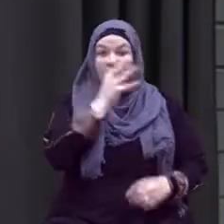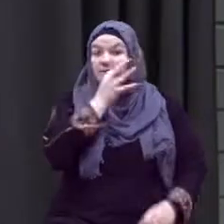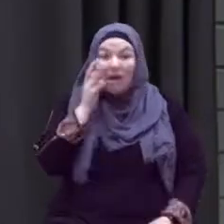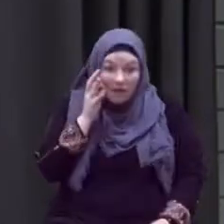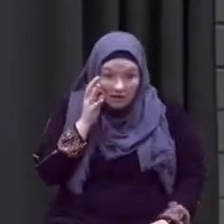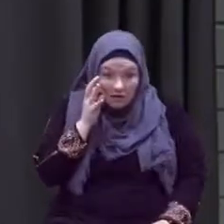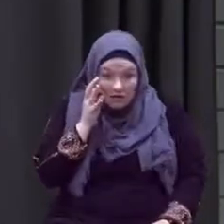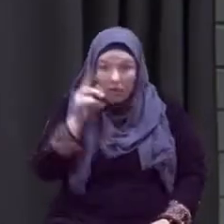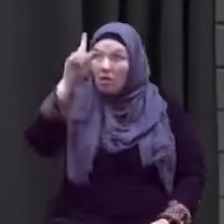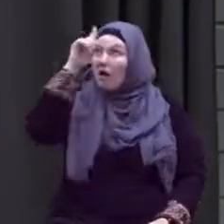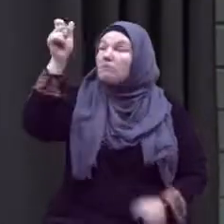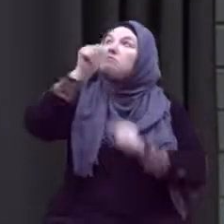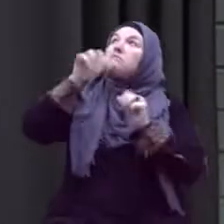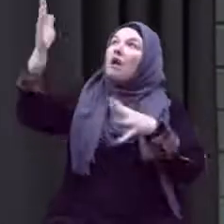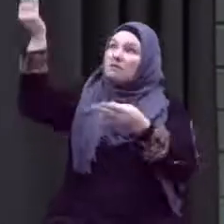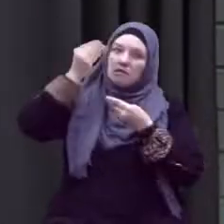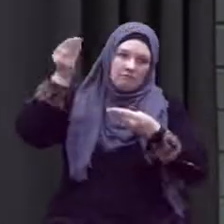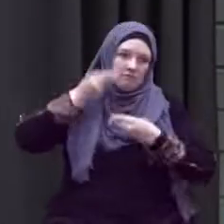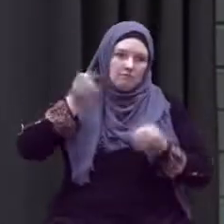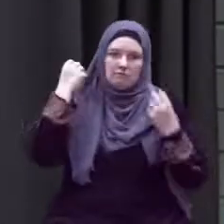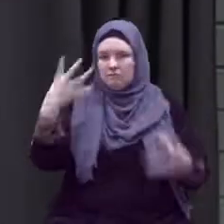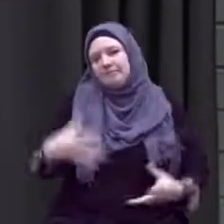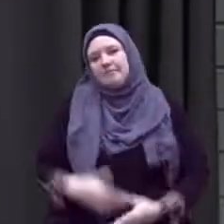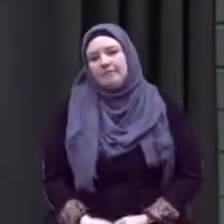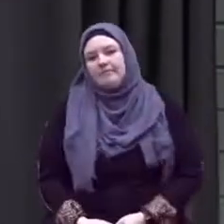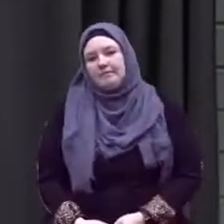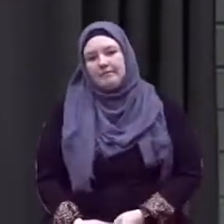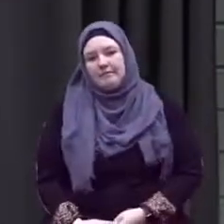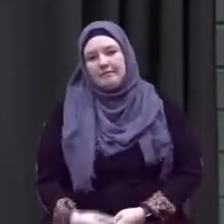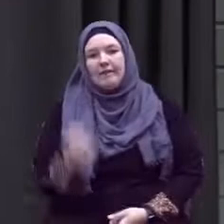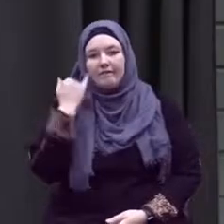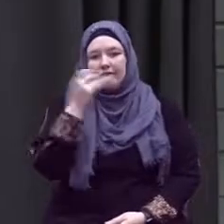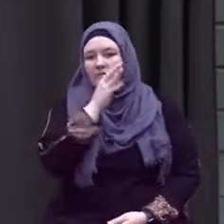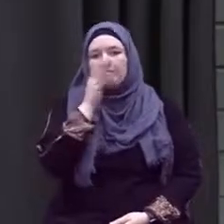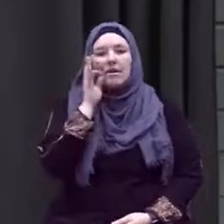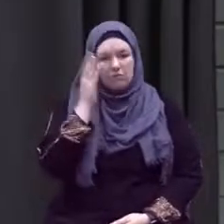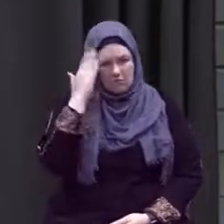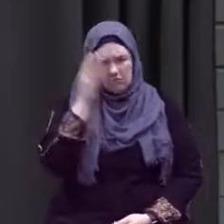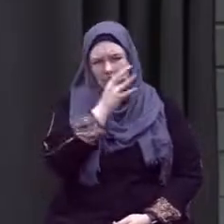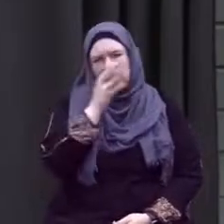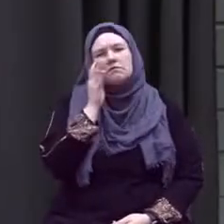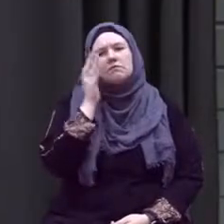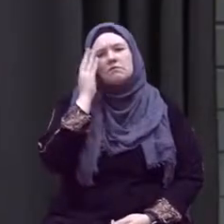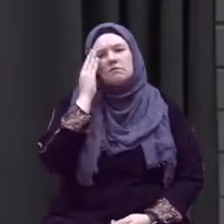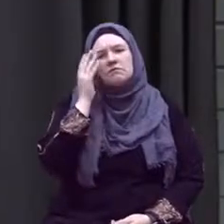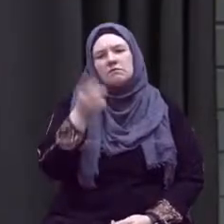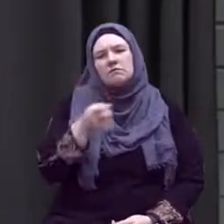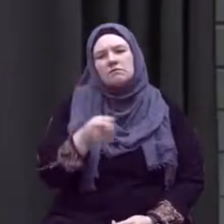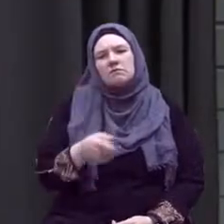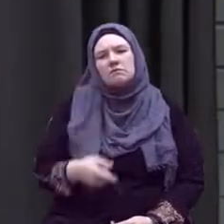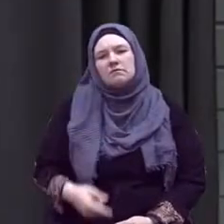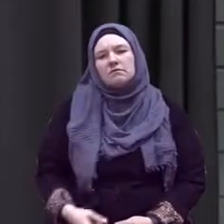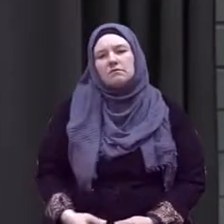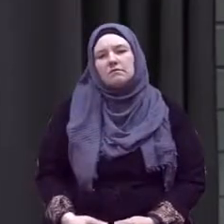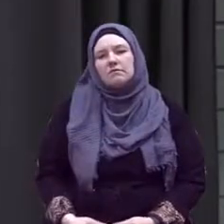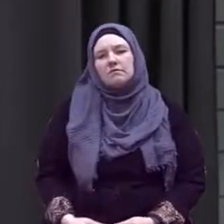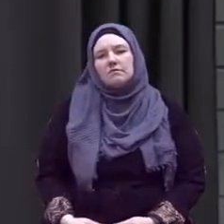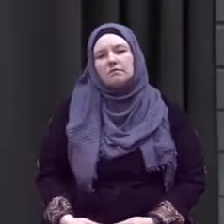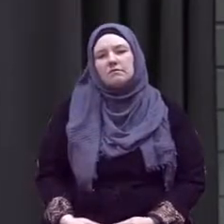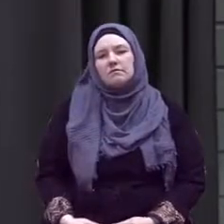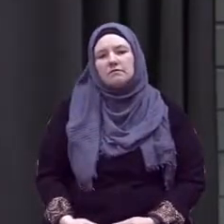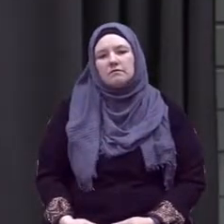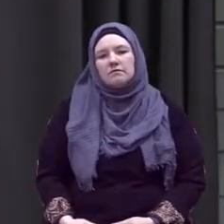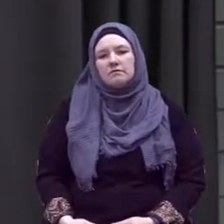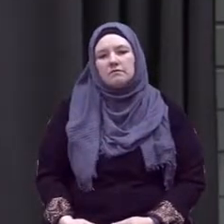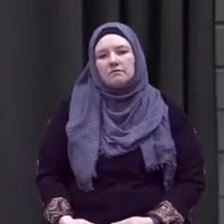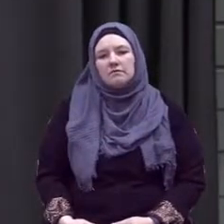يُكَفِّرُ سَنَةً قَبْلَهَا وَسَنَةً بَعْدَهَا. It expiates our sins a year before